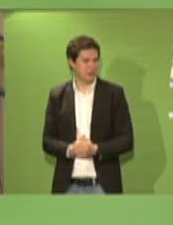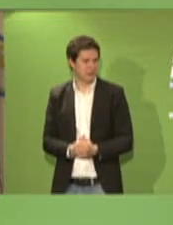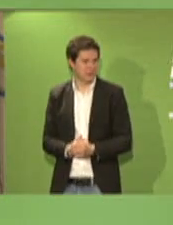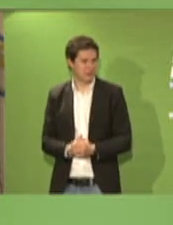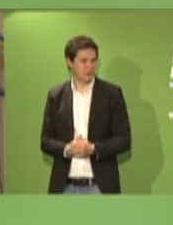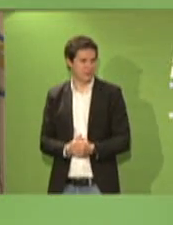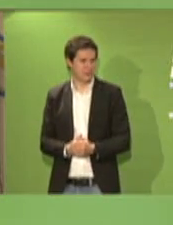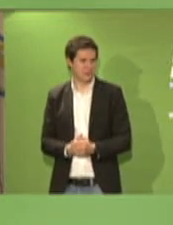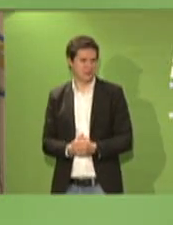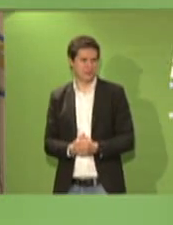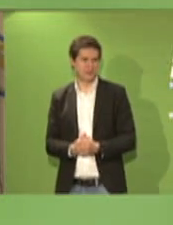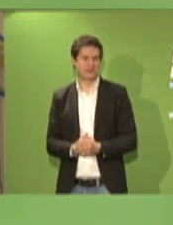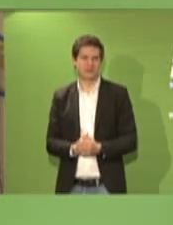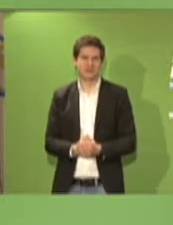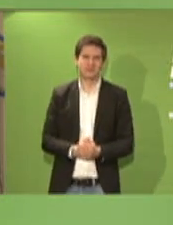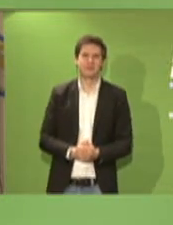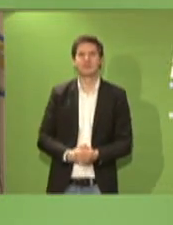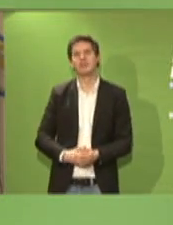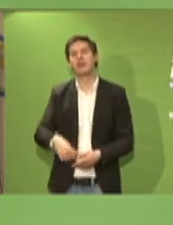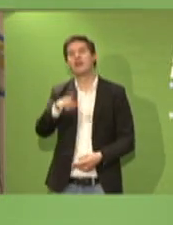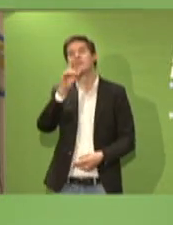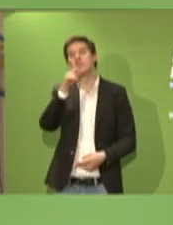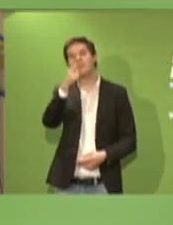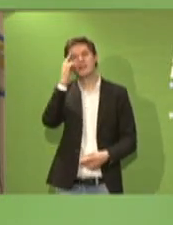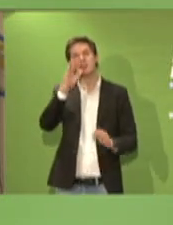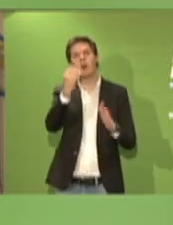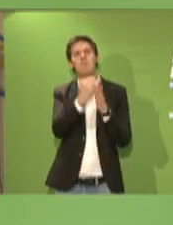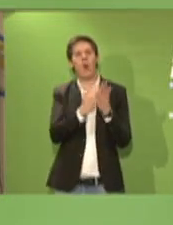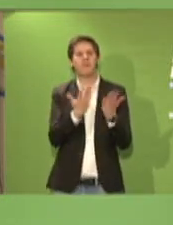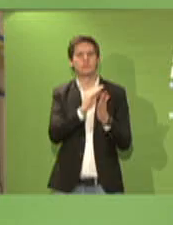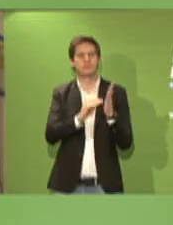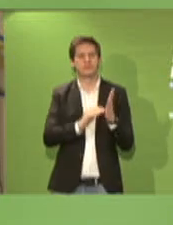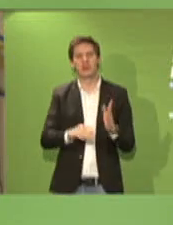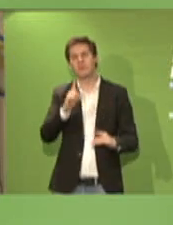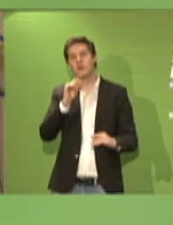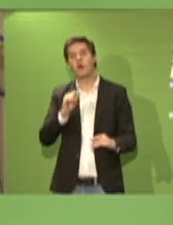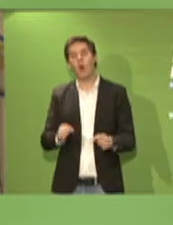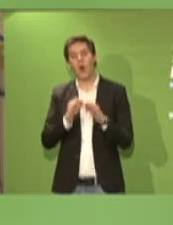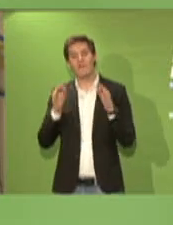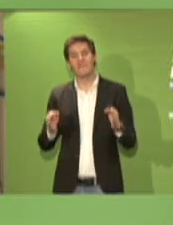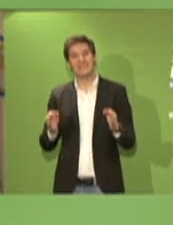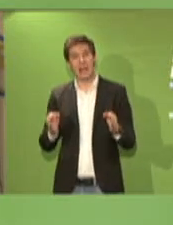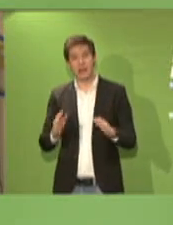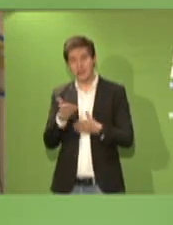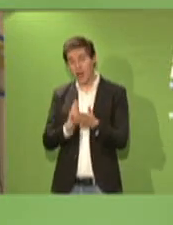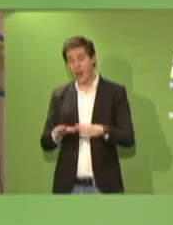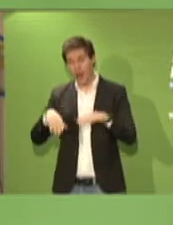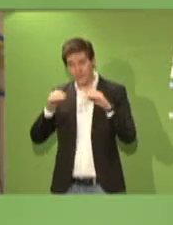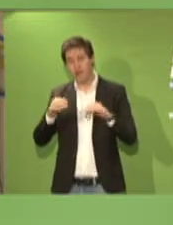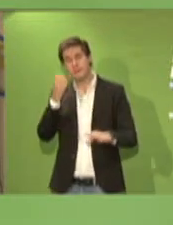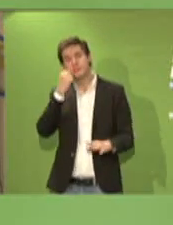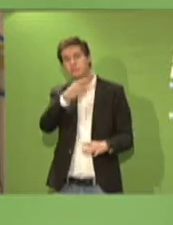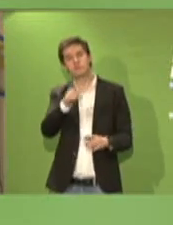Ihr wisst, was heute auf dem Programm steht, aber bevor wir sozusagen mit dem offiziellen Teil beginnen, wollen wir noch mal eine